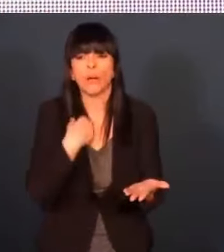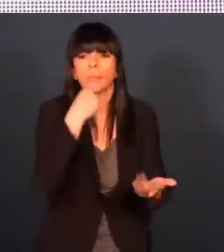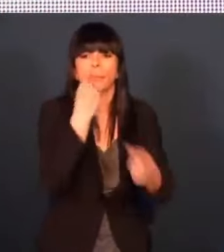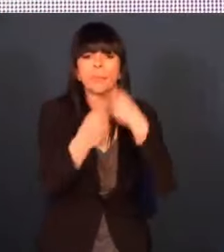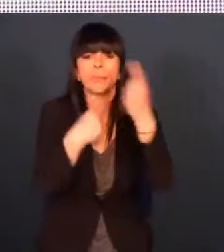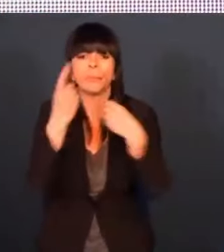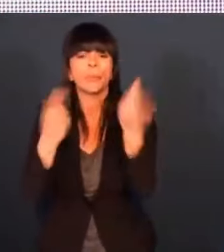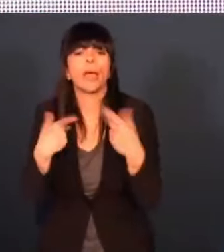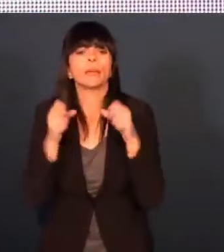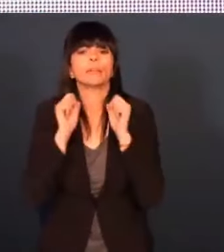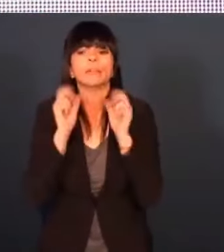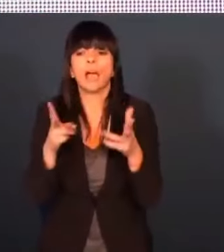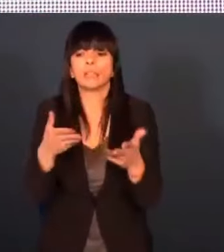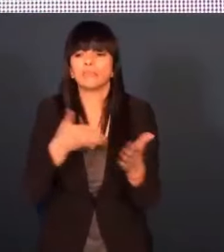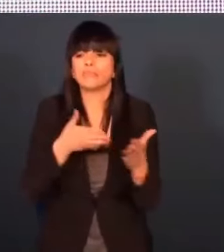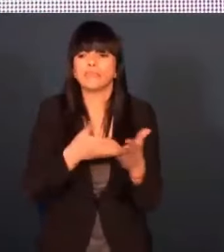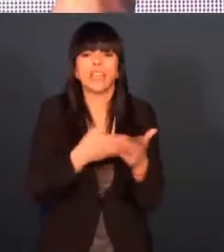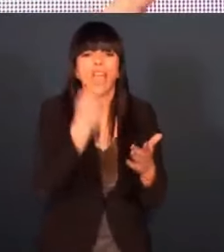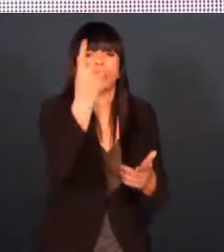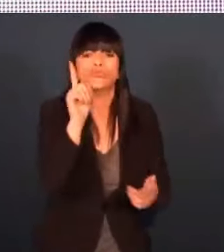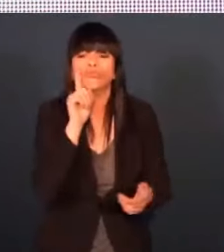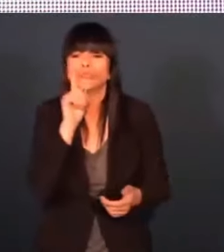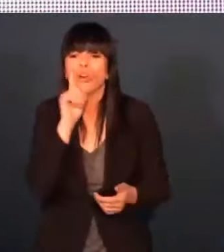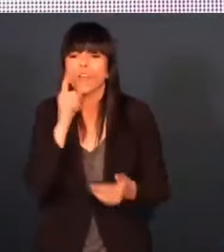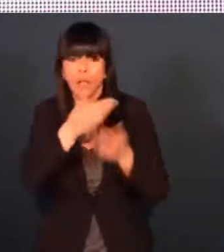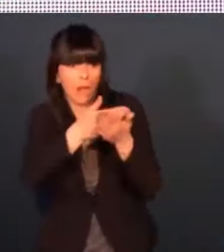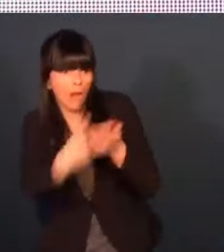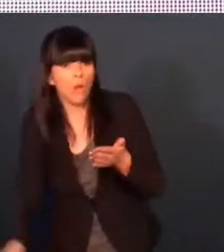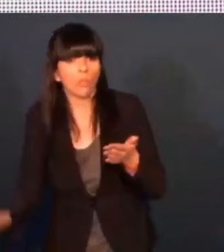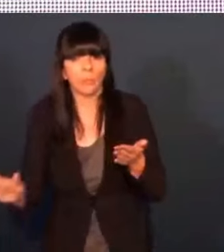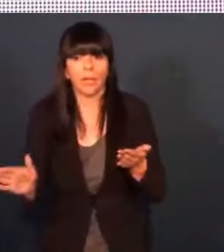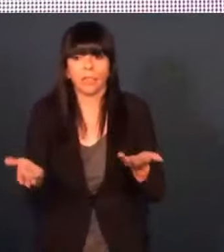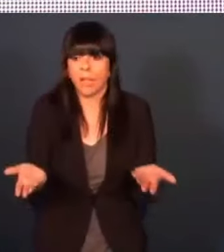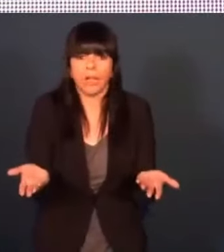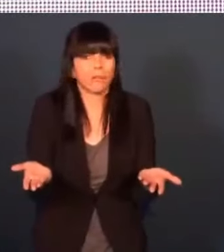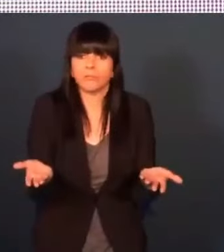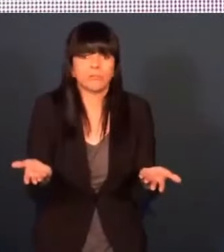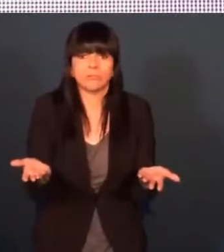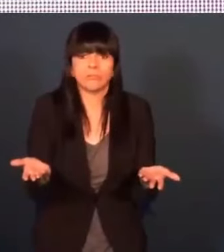един министър да пада правителство? Което вие ще водите, защото ще имате премиер.